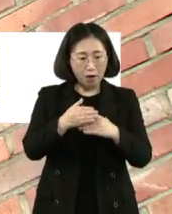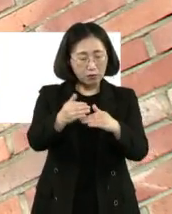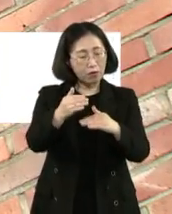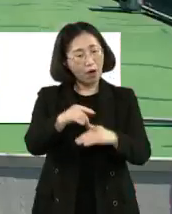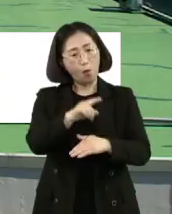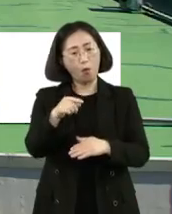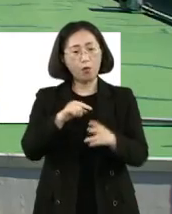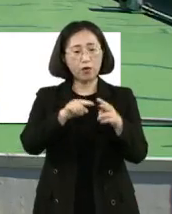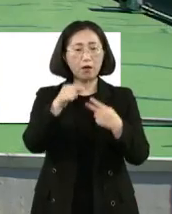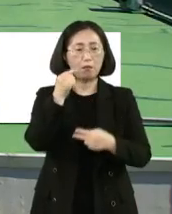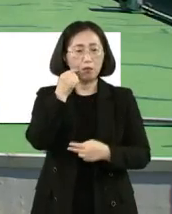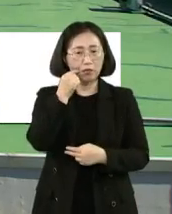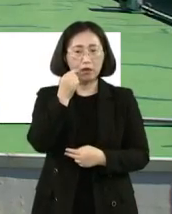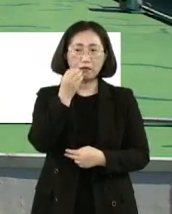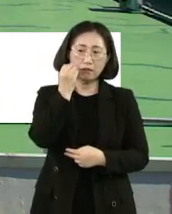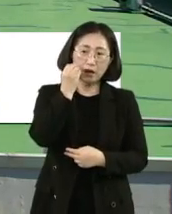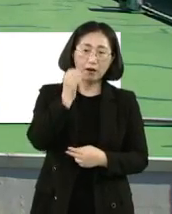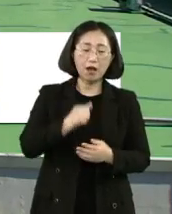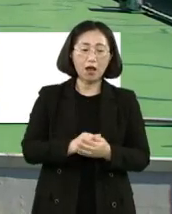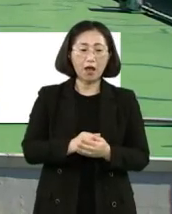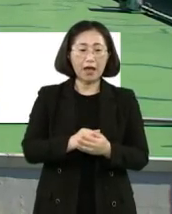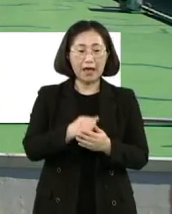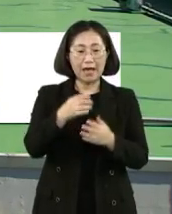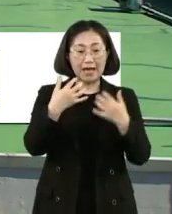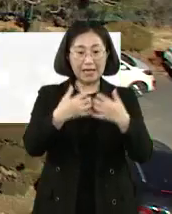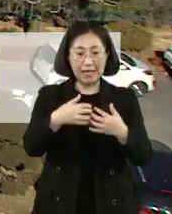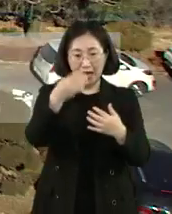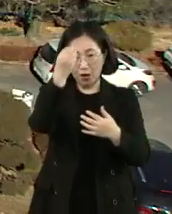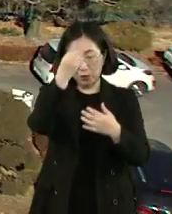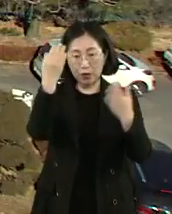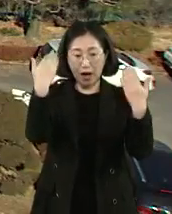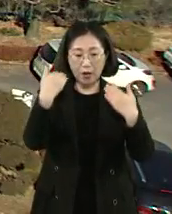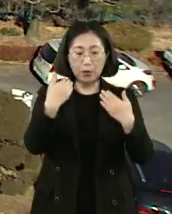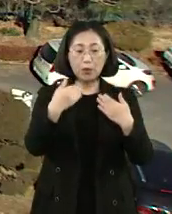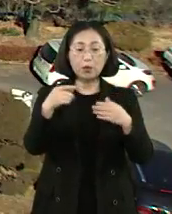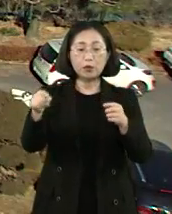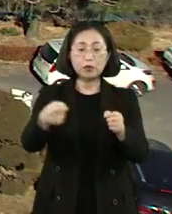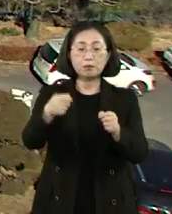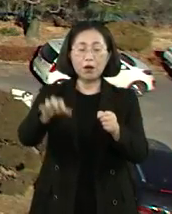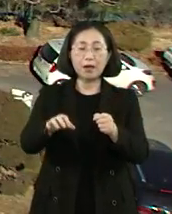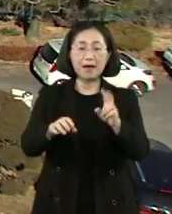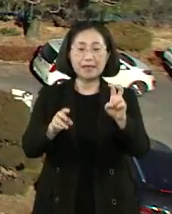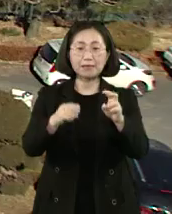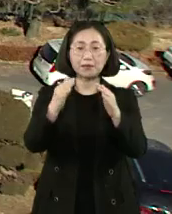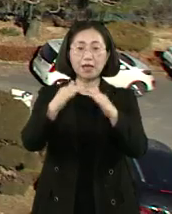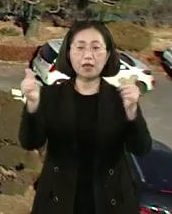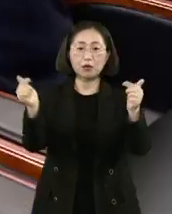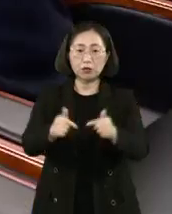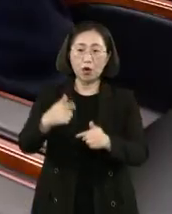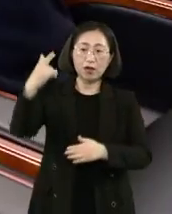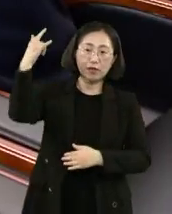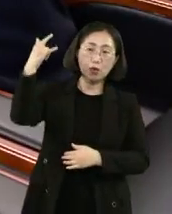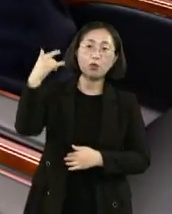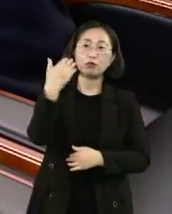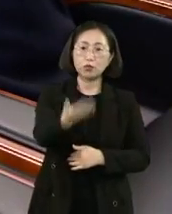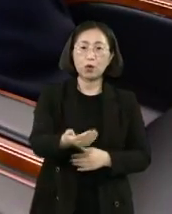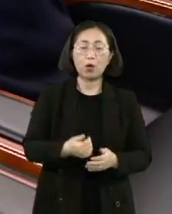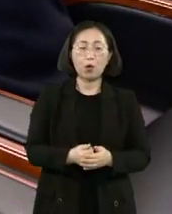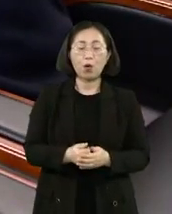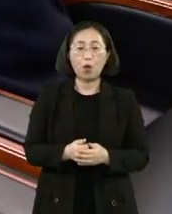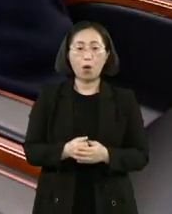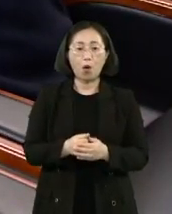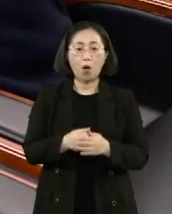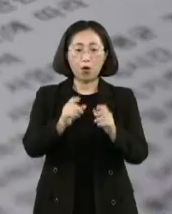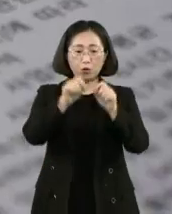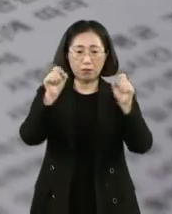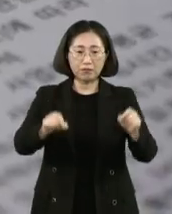벌어졌습니다. 충남기계공고 주변에 대해서만 20세대를 줄여 일조권을 확보해 준 겁니다. 학교 동문들의